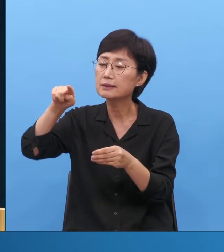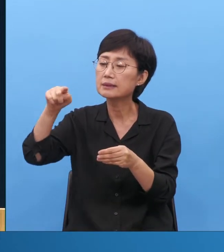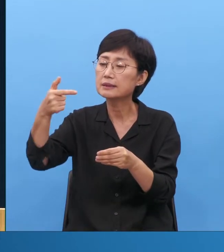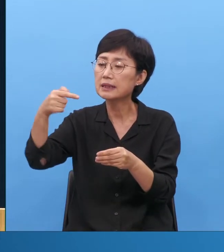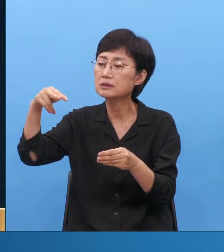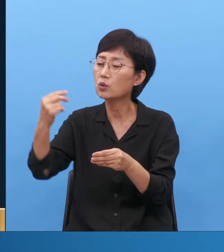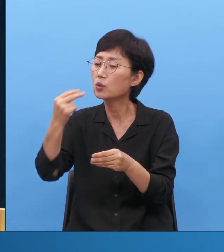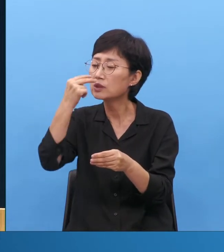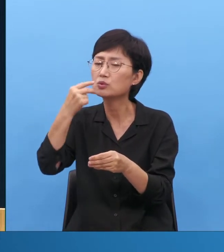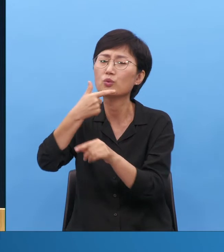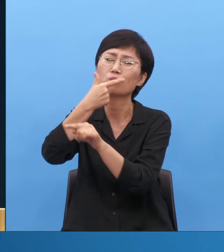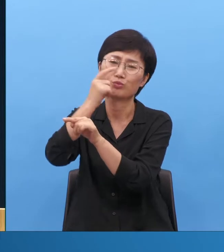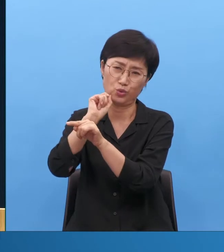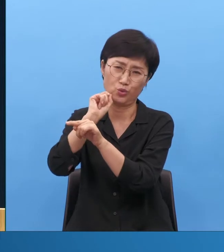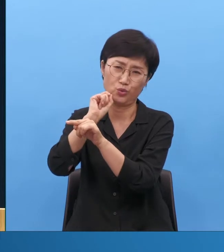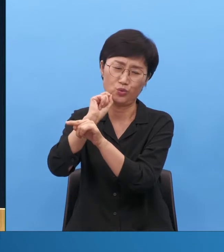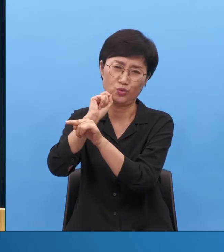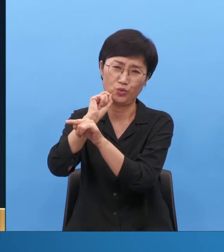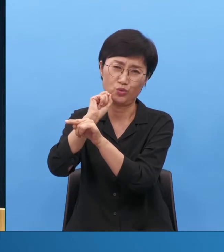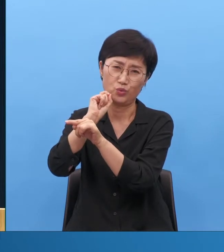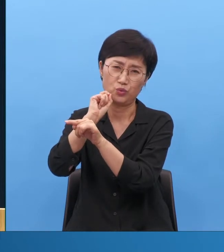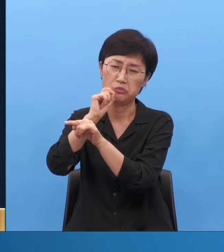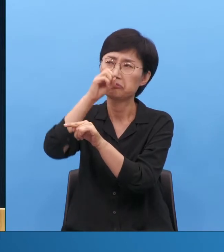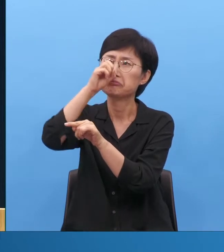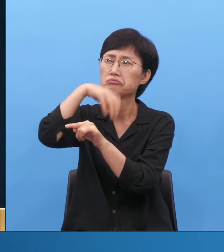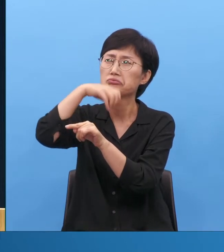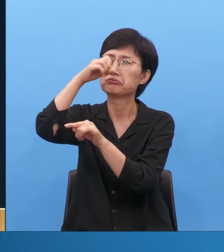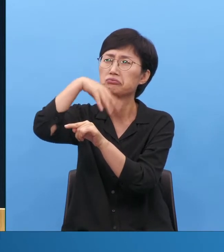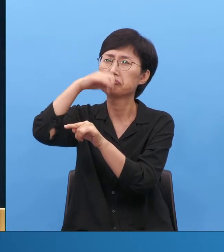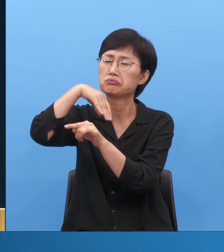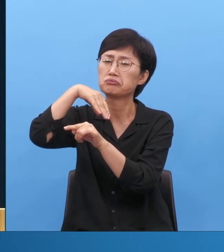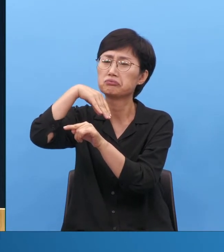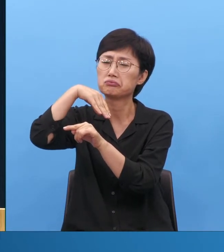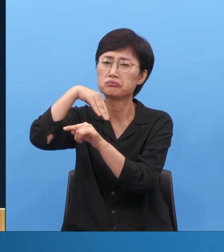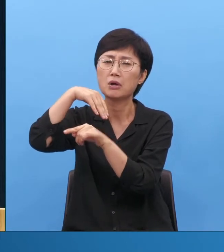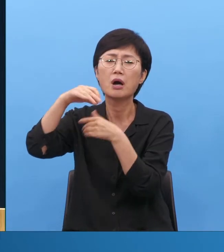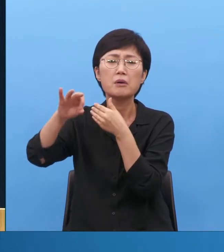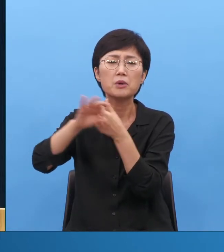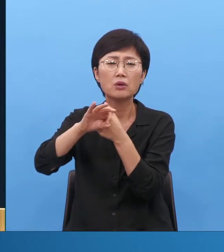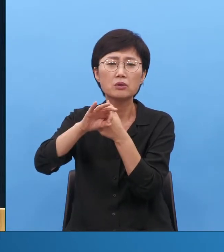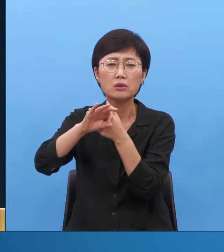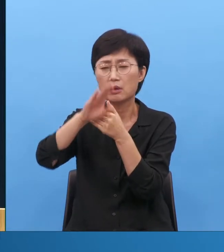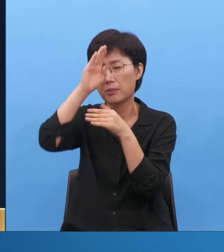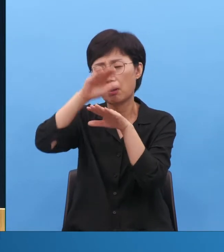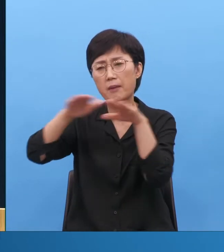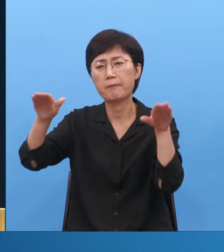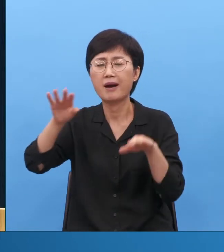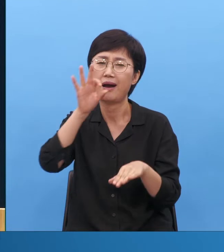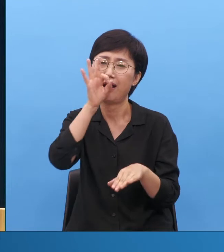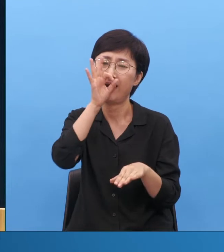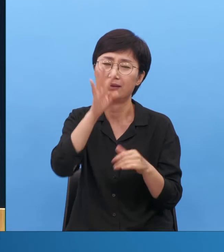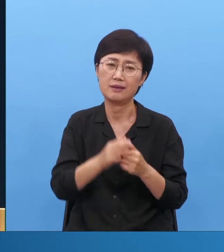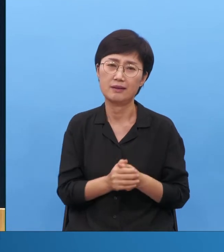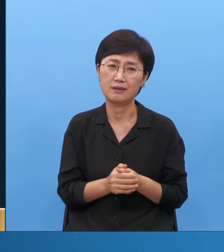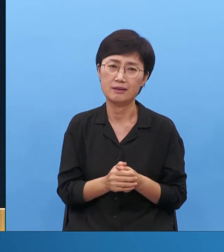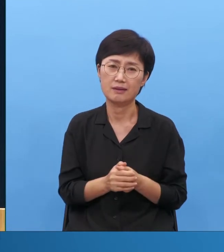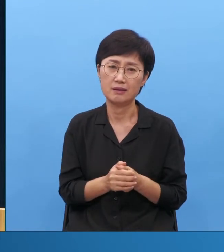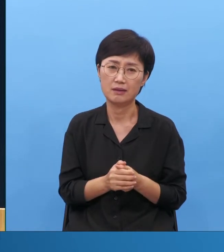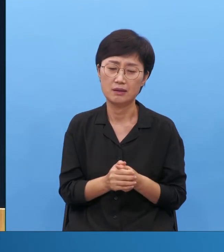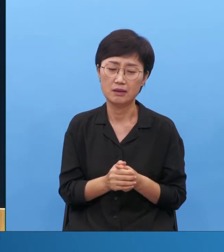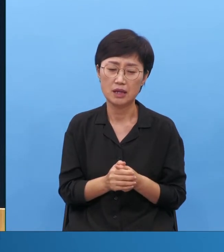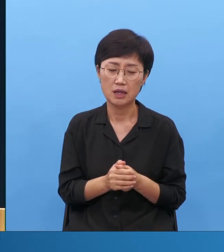also because you lack oxygen in your 그대로 brain. 가면 절대 안 됩니다. You cannot leave that alone. 구원도 구원이지만 내가 다 무너져